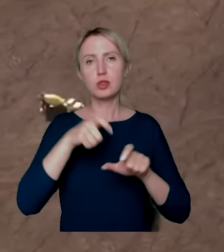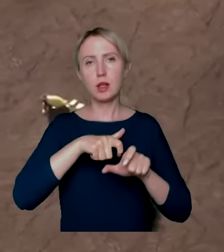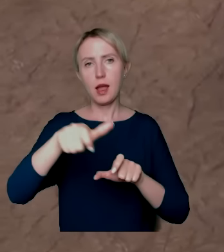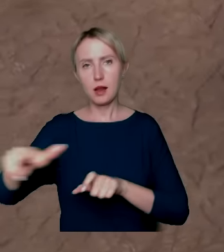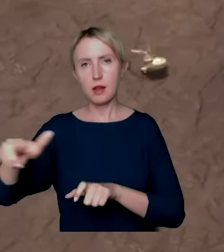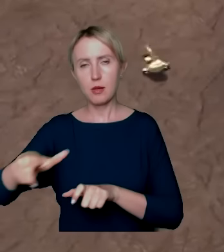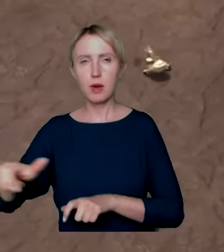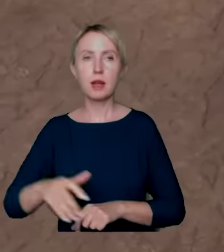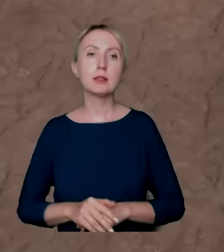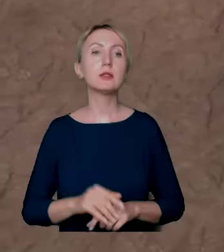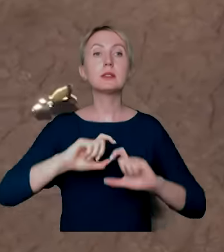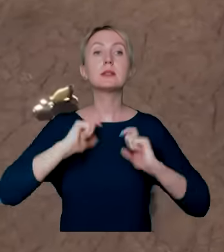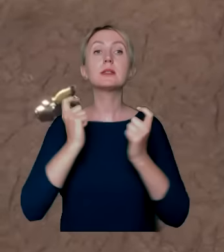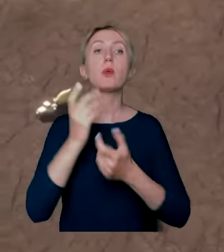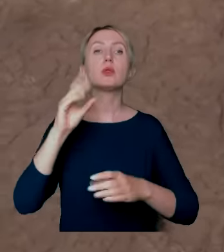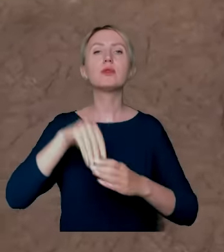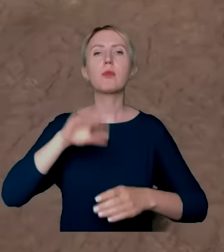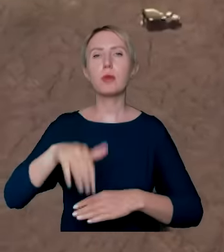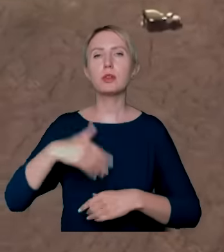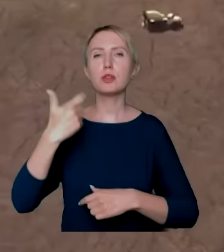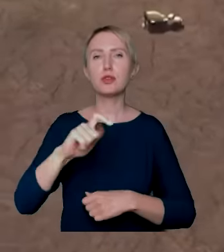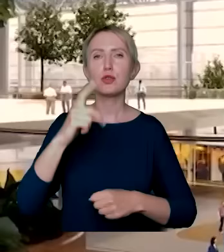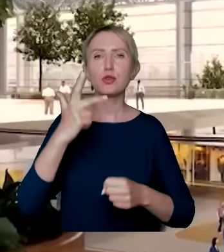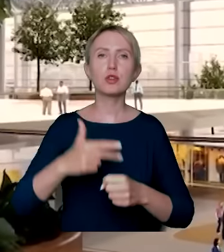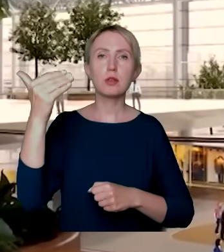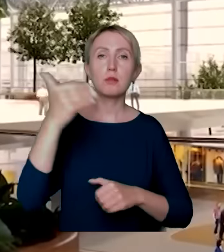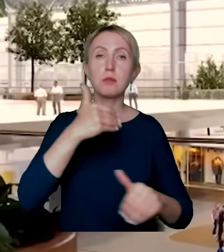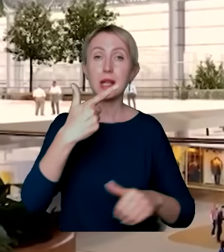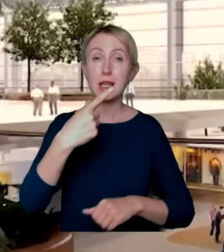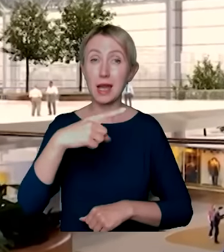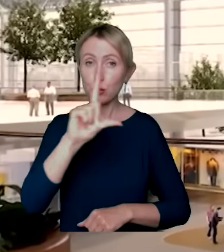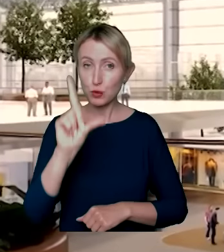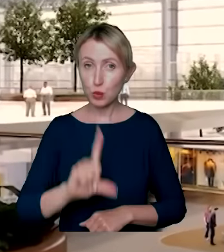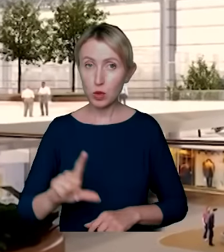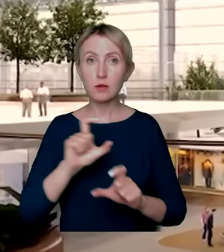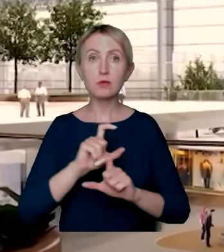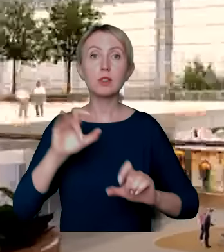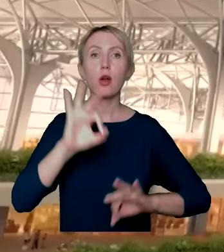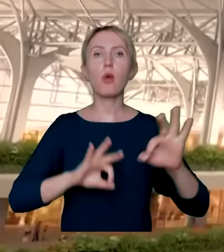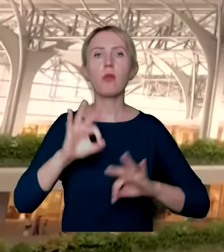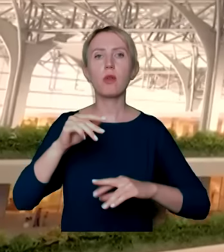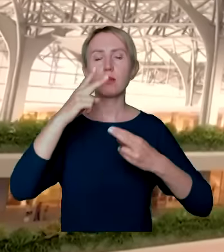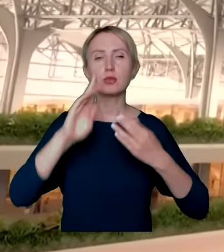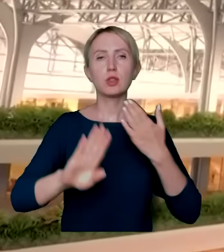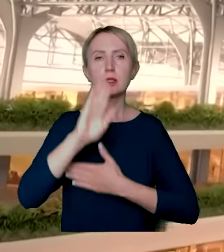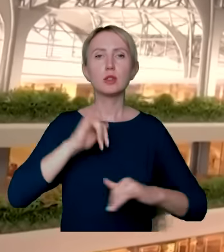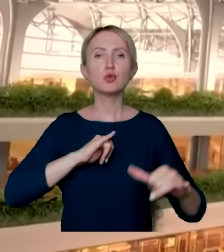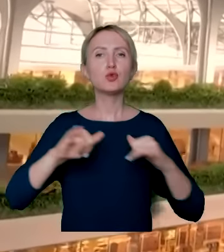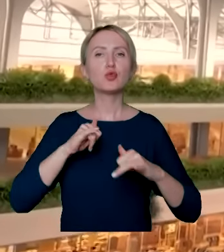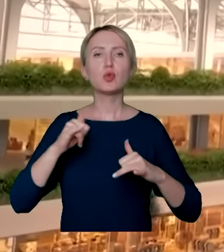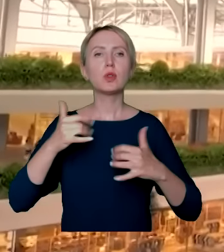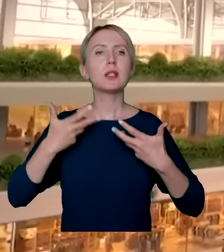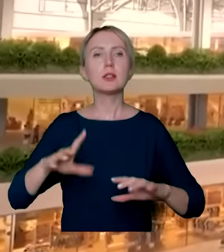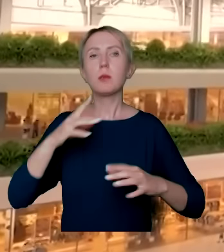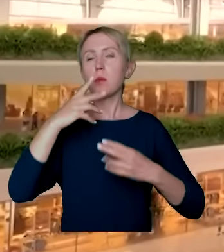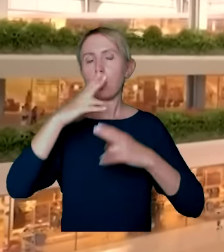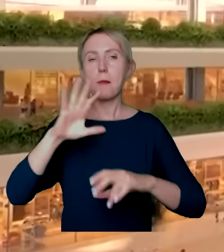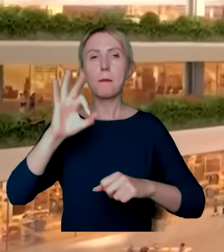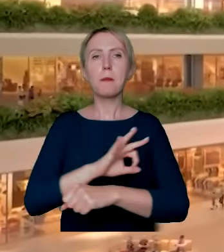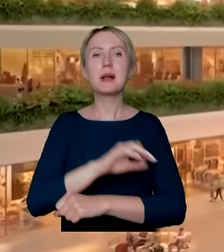Całość inwestycji ma pochłonąć ponad 130 miliardów złotych. Podczas konferencji przedstawiciele rządu unikali określania projektu mianem